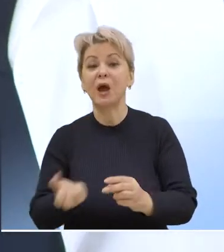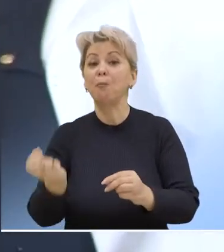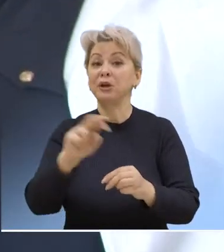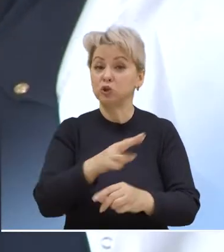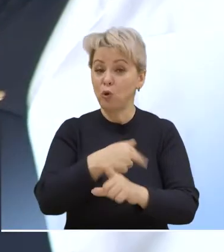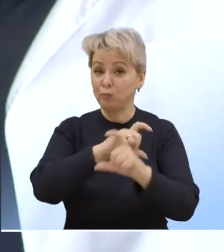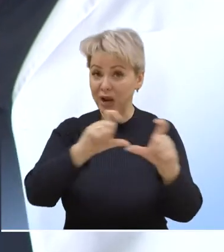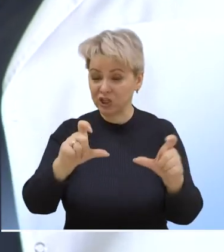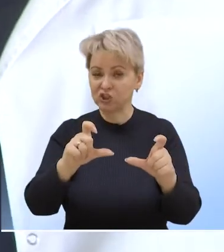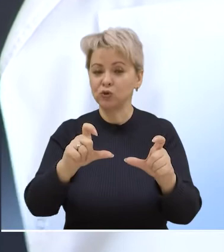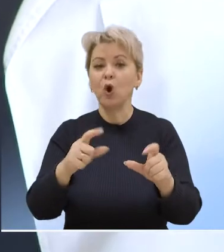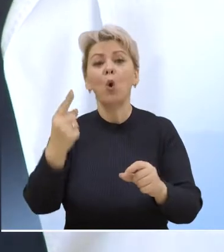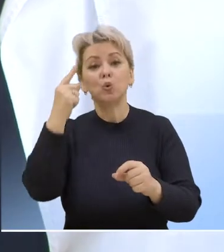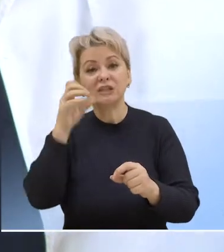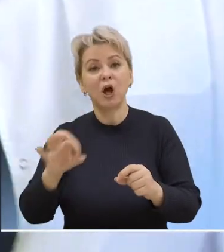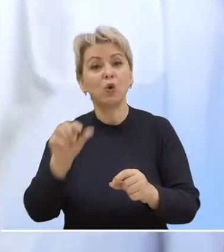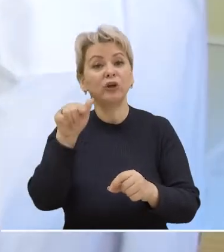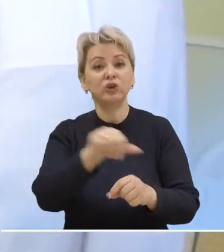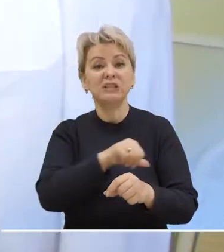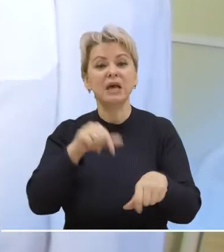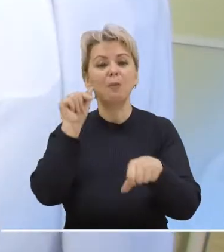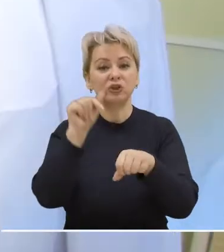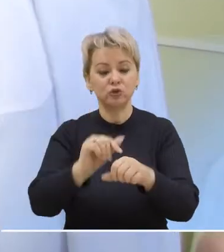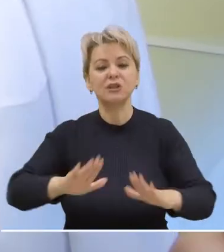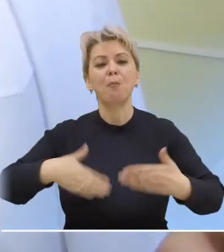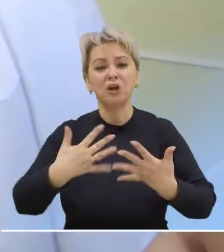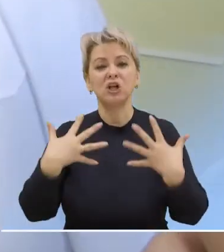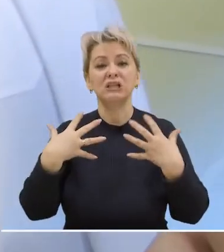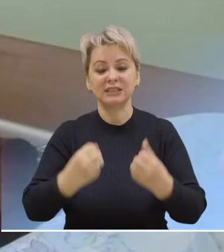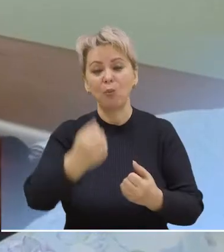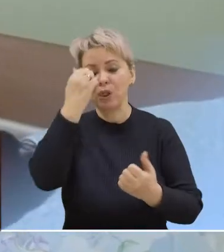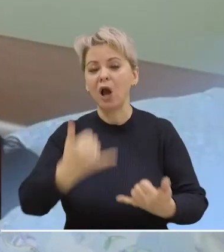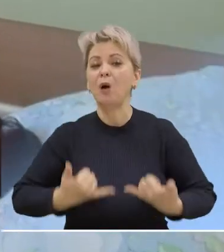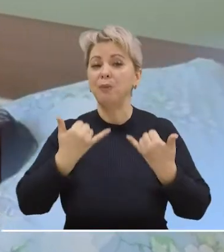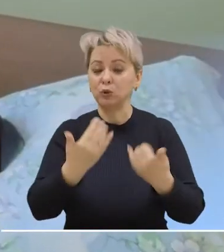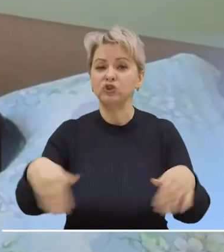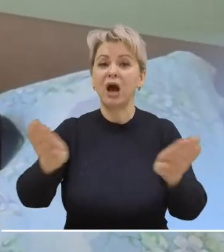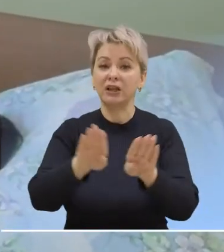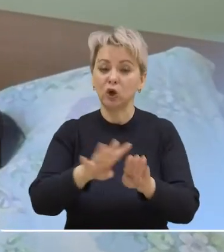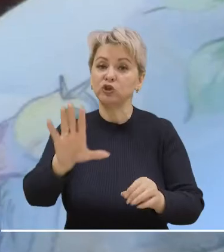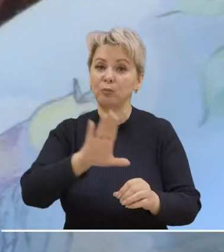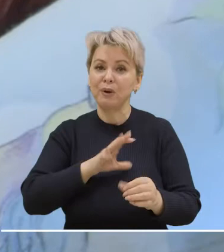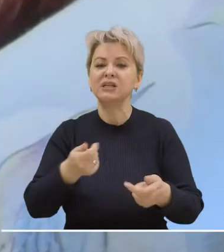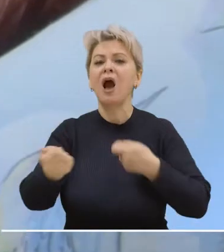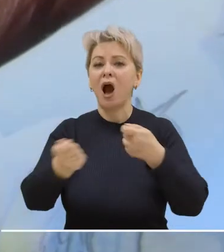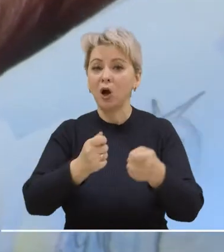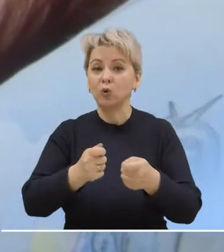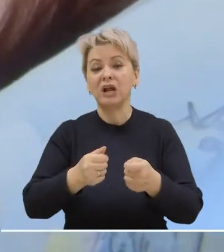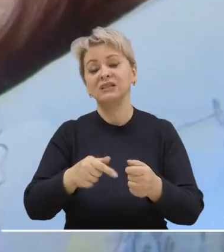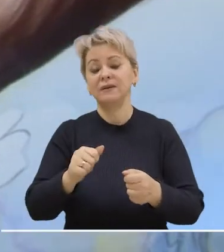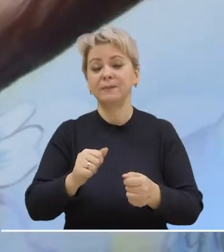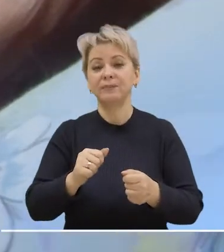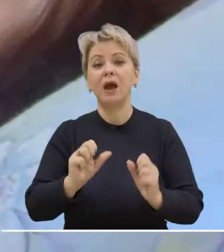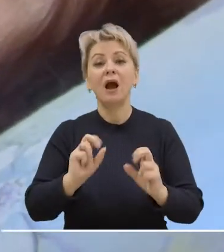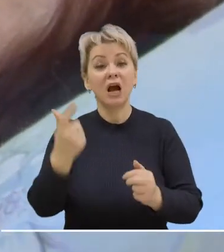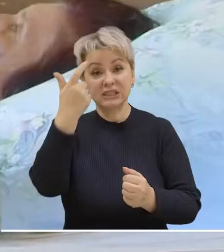навестил пенсионерку в больнице, узнал о ее самочувствии, пожелал здоровья, благополучия, а также быть более аккуратной и